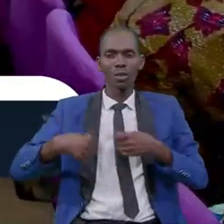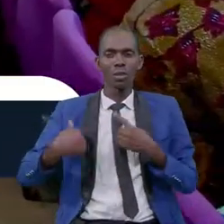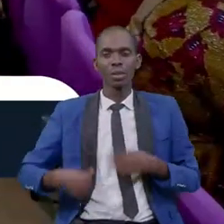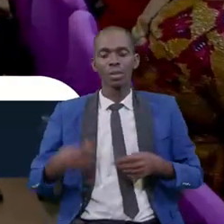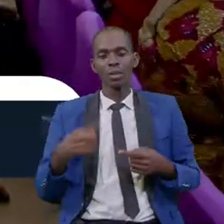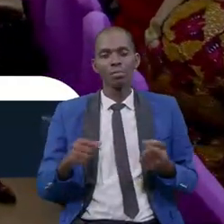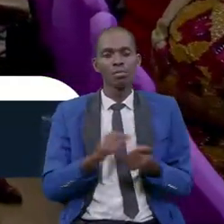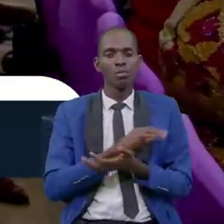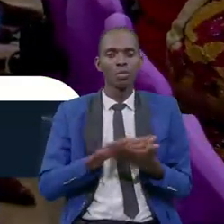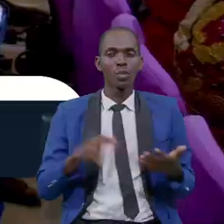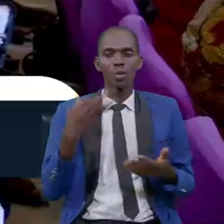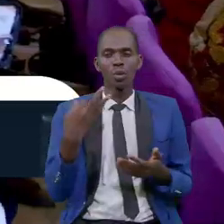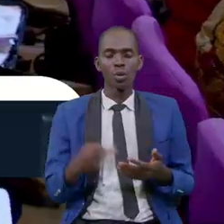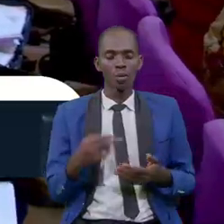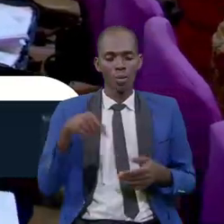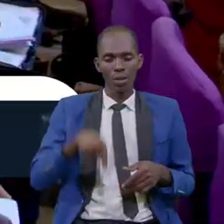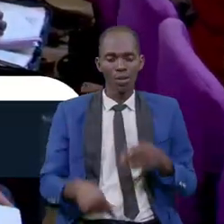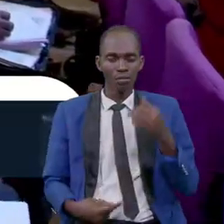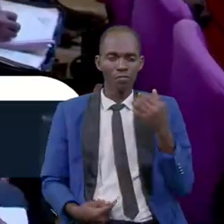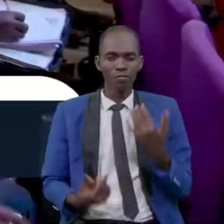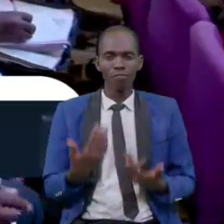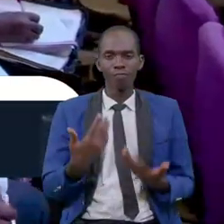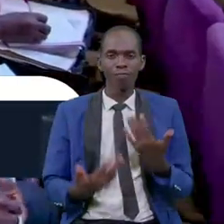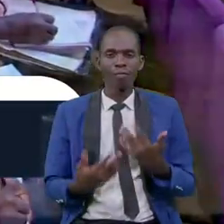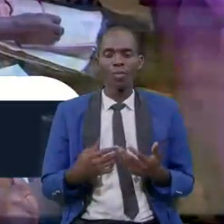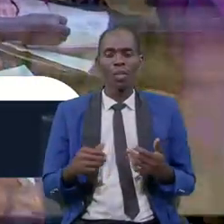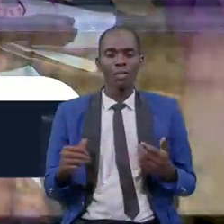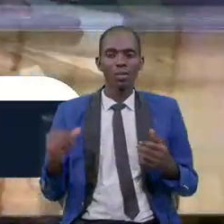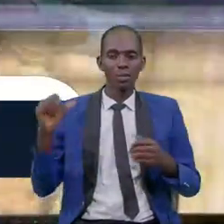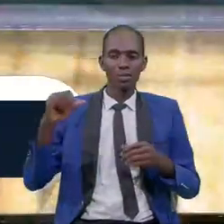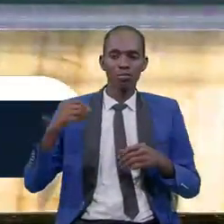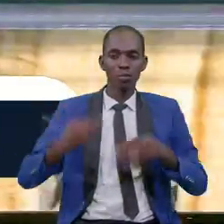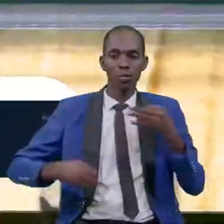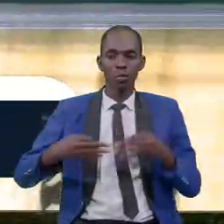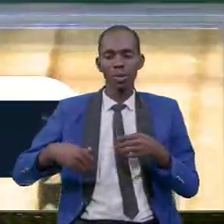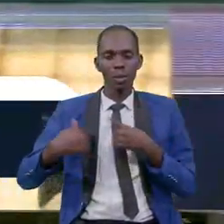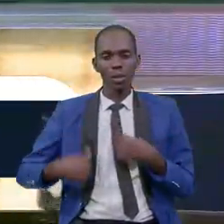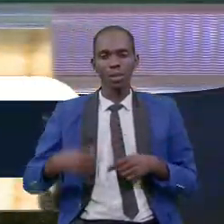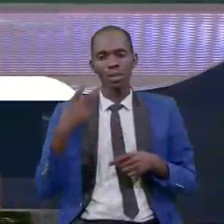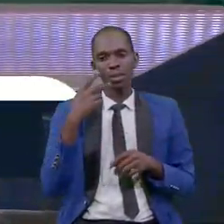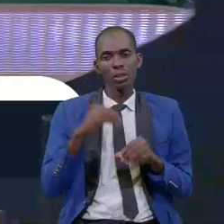et diaboliques. La damnation des cœurs condamnés et diaboliques.